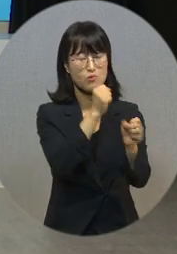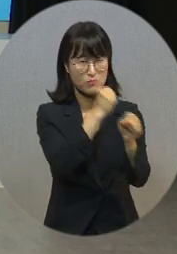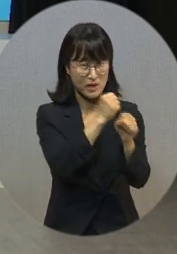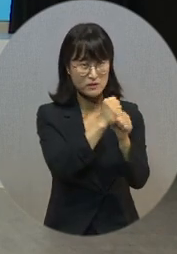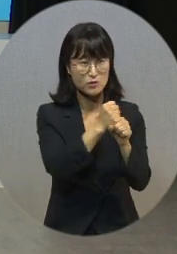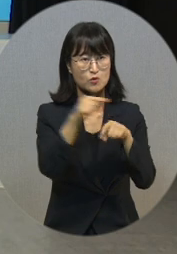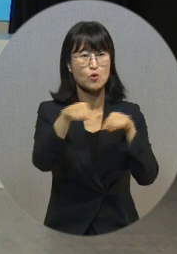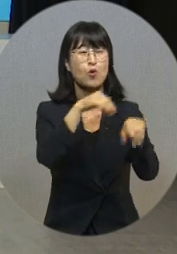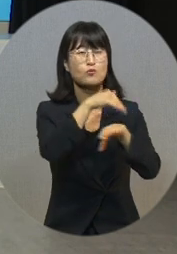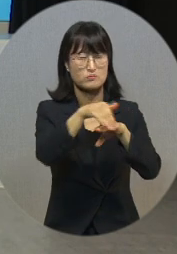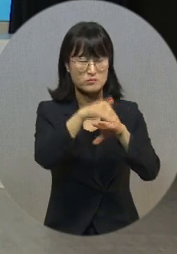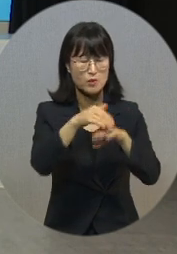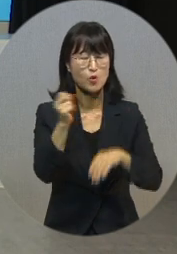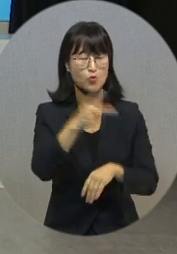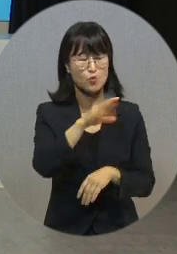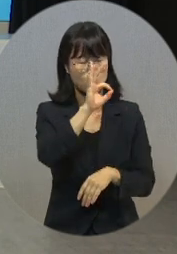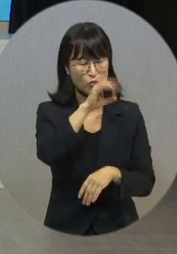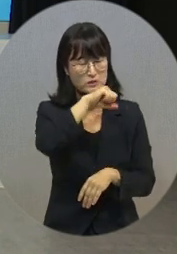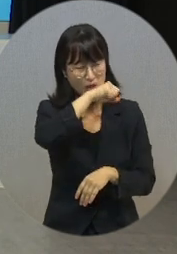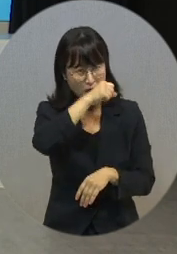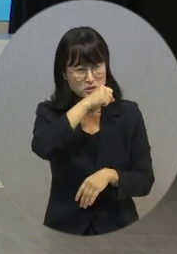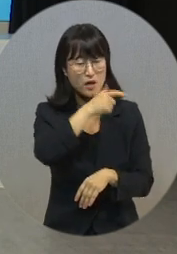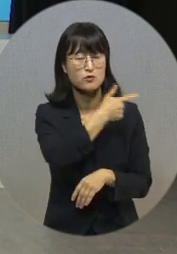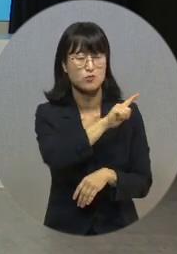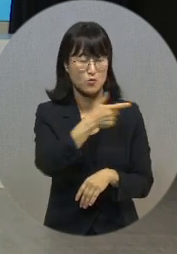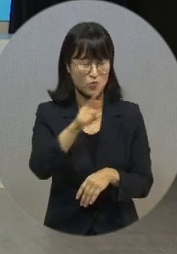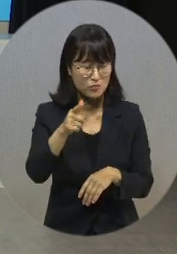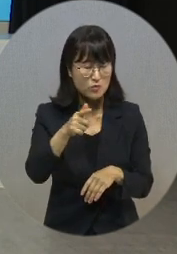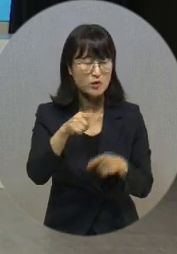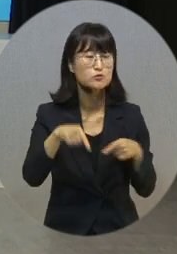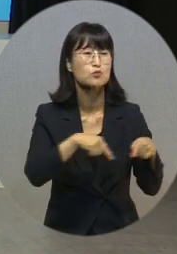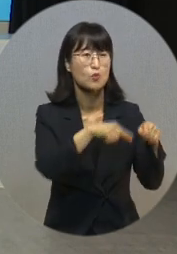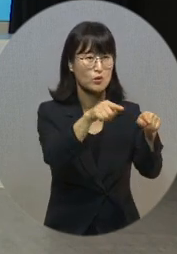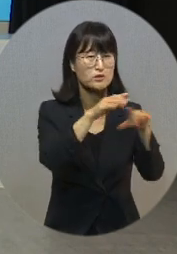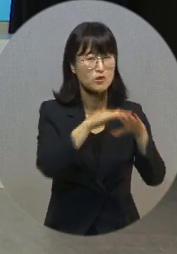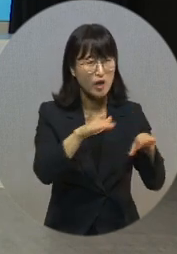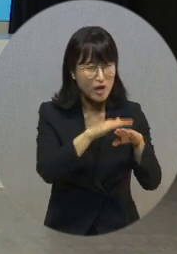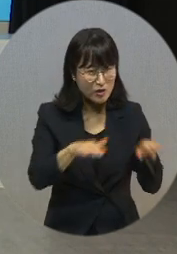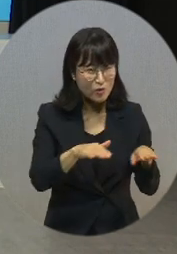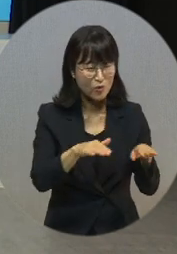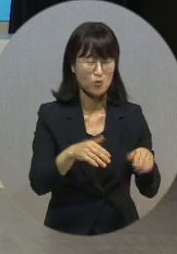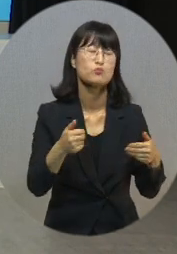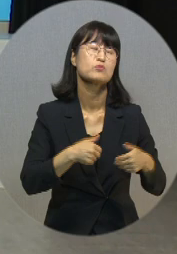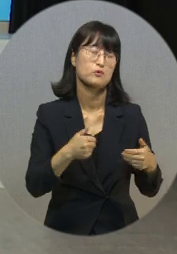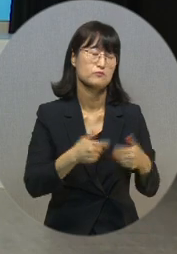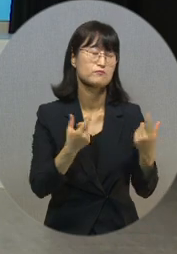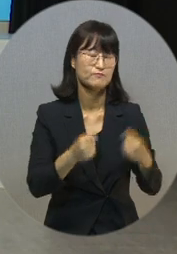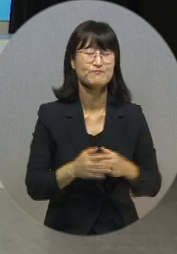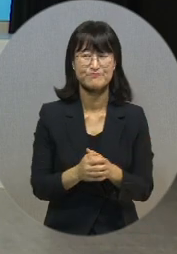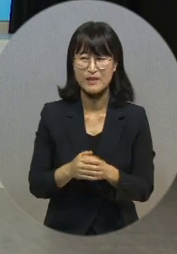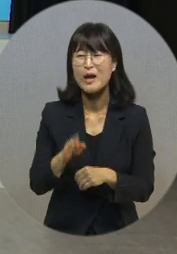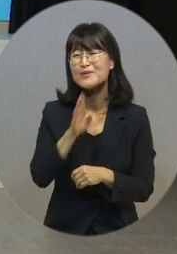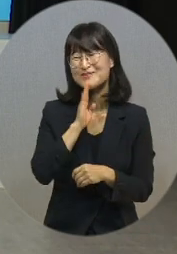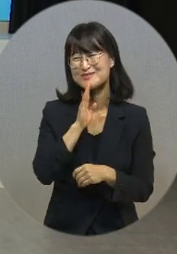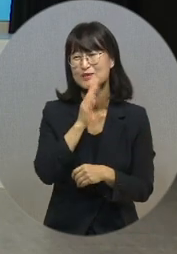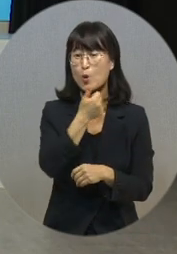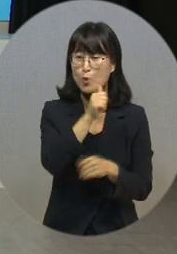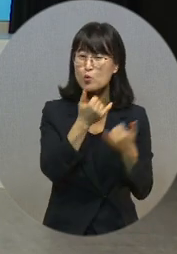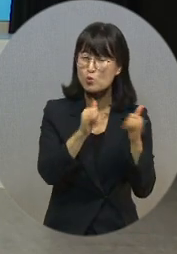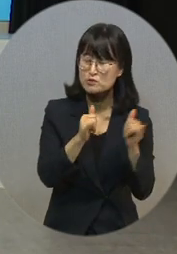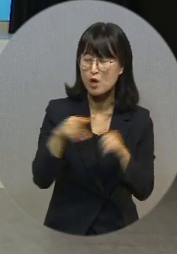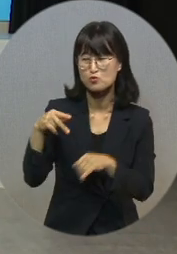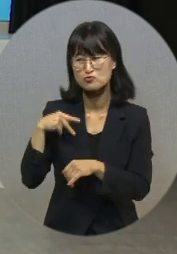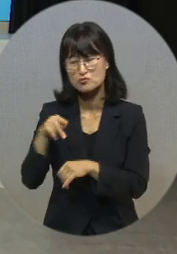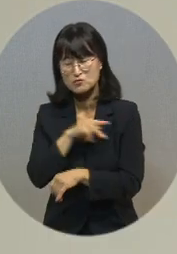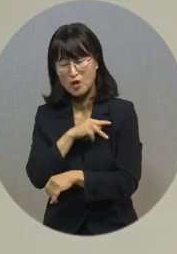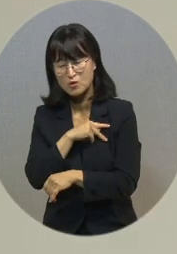뭐 예산이라든지 이런 부분들을 통해 가지고 그 욕구를 해결하는 부분들이 사실 더 큰 것도 같아요. 비슷하면서도 좀 다른 부분이 있죠. 그렇죠.